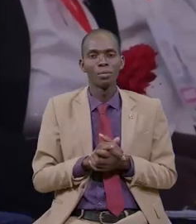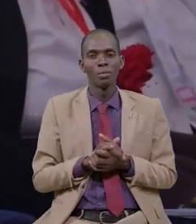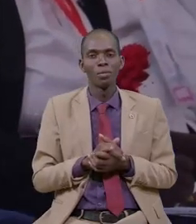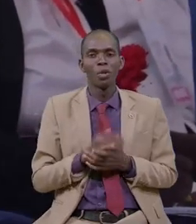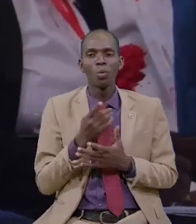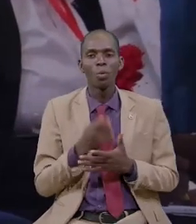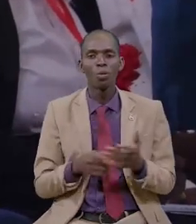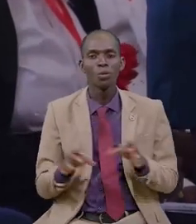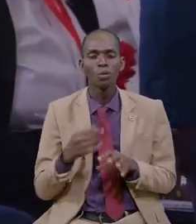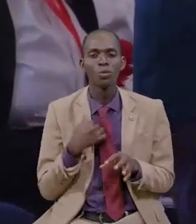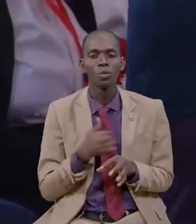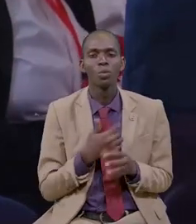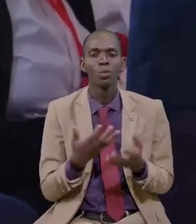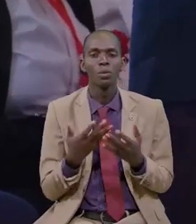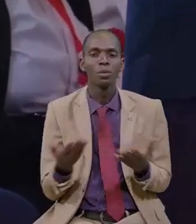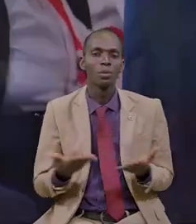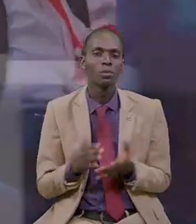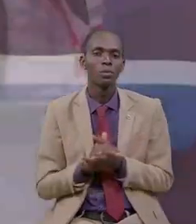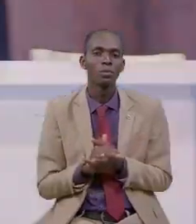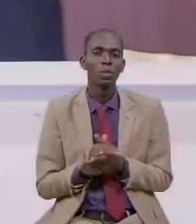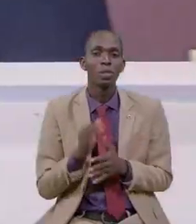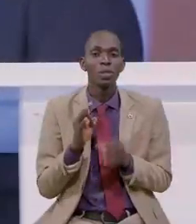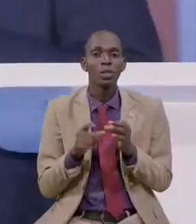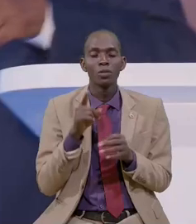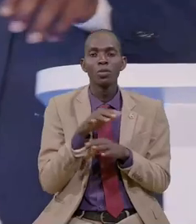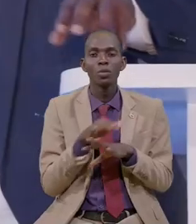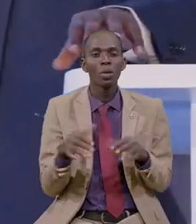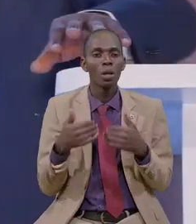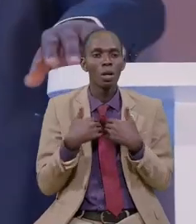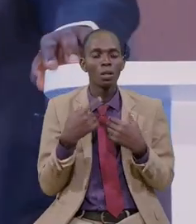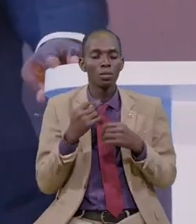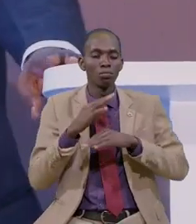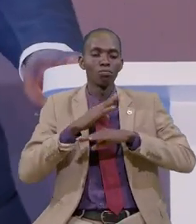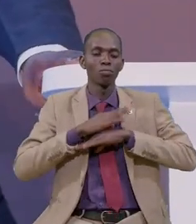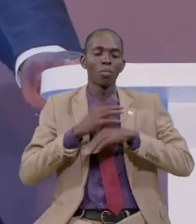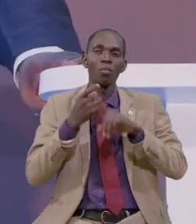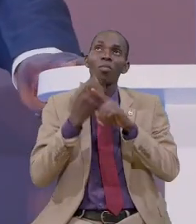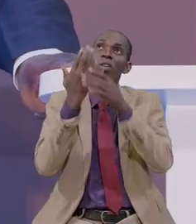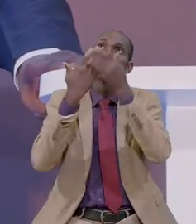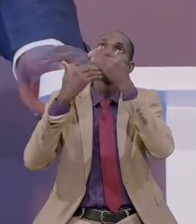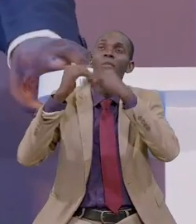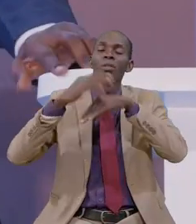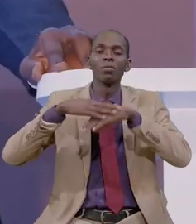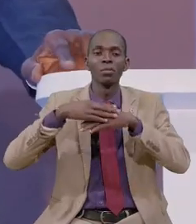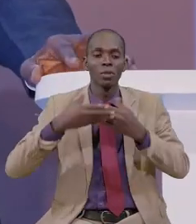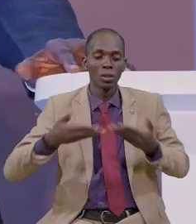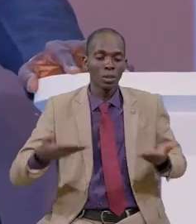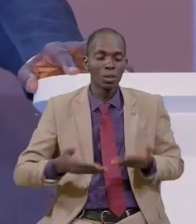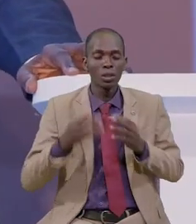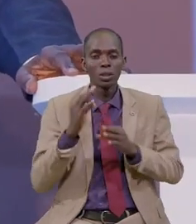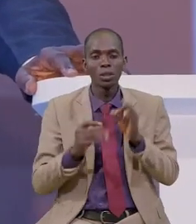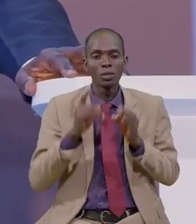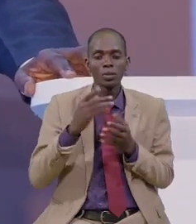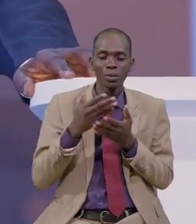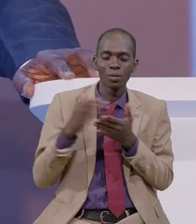Qu'est-ce que nous cherchons? Si vous n'avez pas la satisfaction du ciel ici-bas, si vous rejetez la